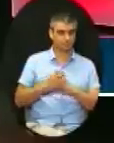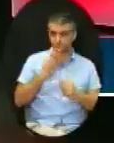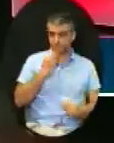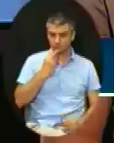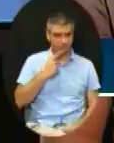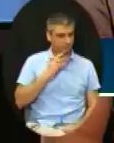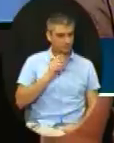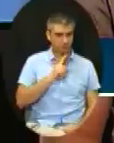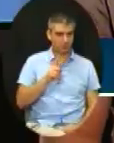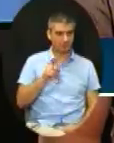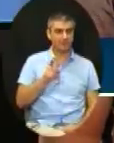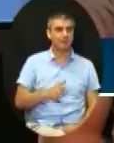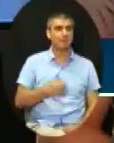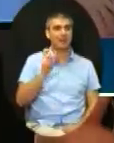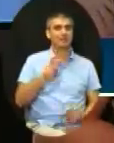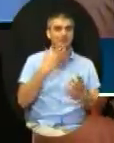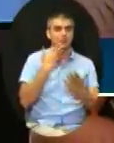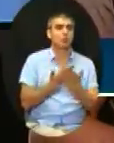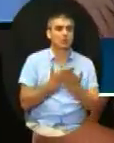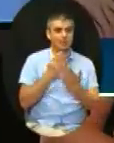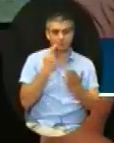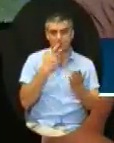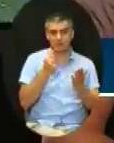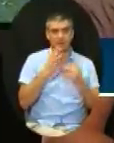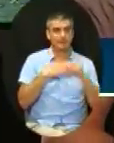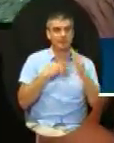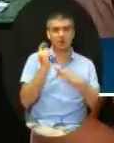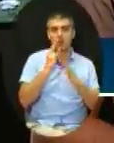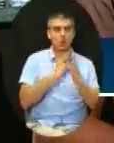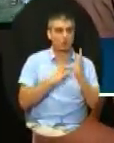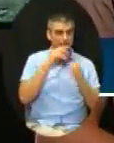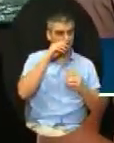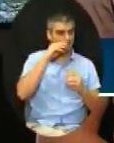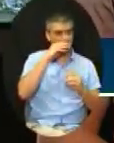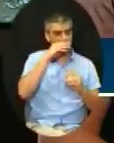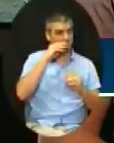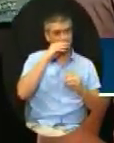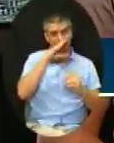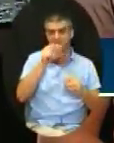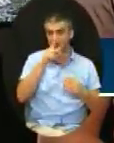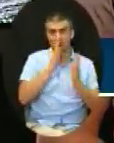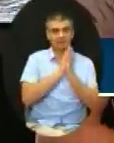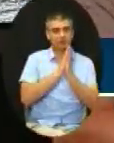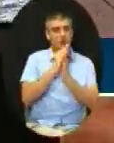ביהודים? ממש לא, וזה המנהל האזרחי אפילו מודה בזה. אם אנחנו ניקח, נדבר על הבנייה לא חוקית, אז אם תלכי למנהל